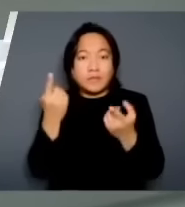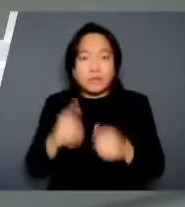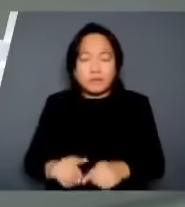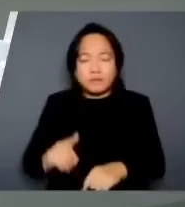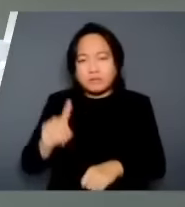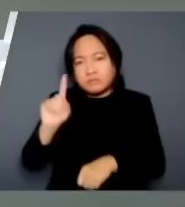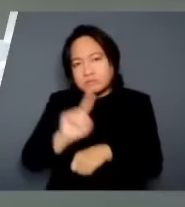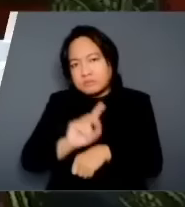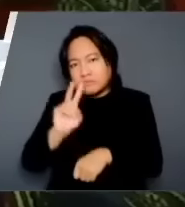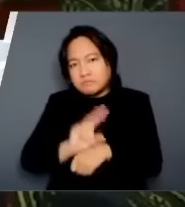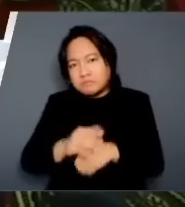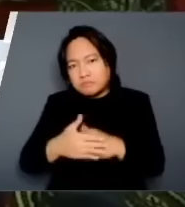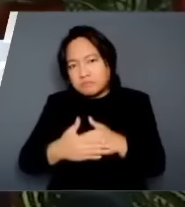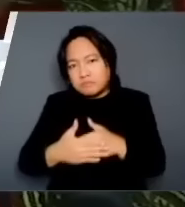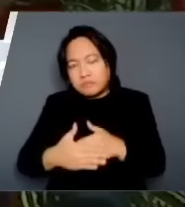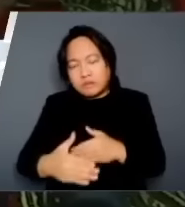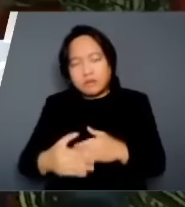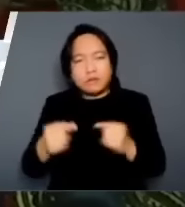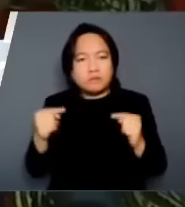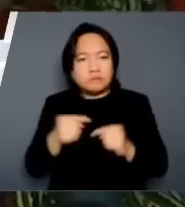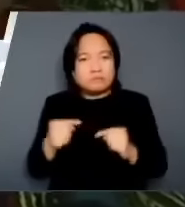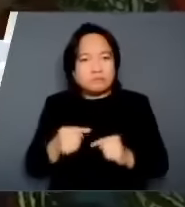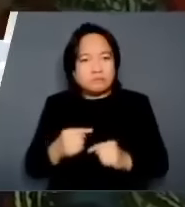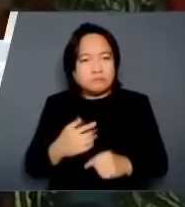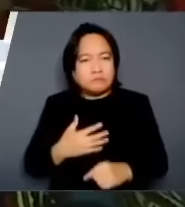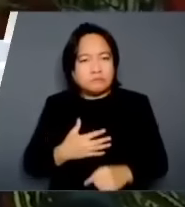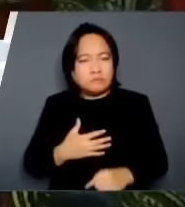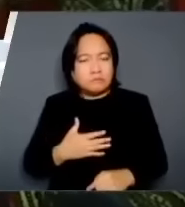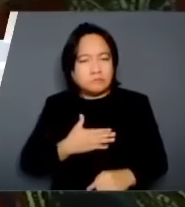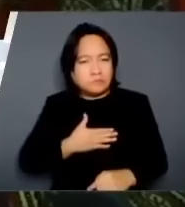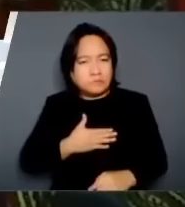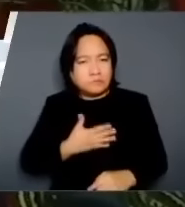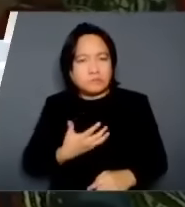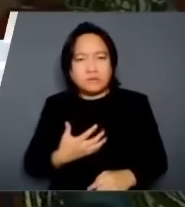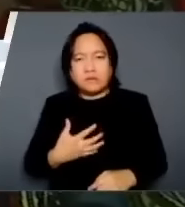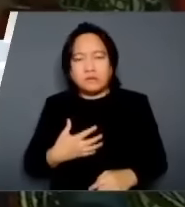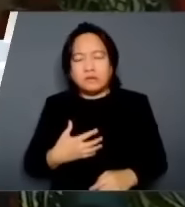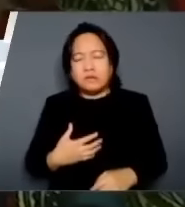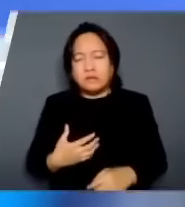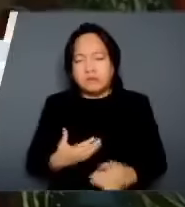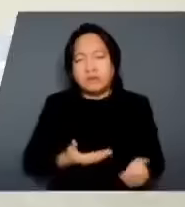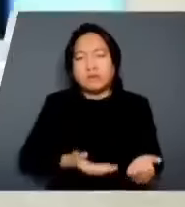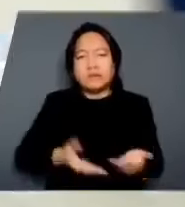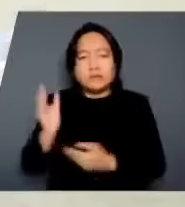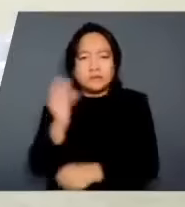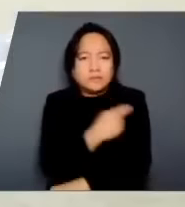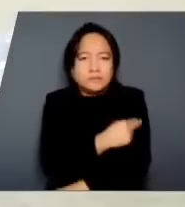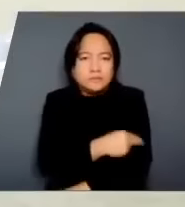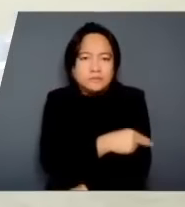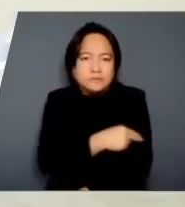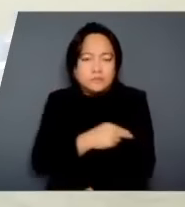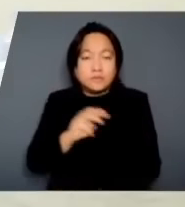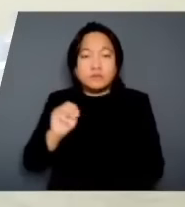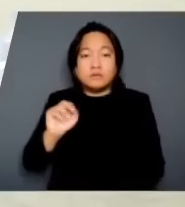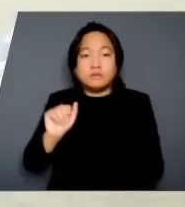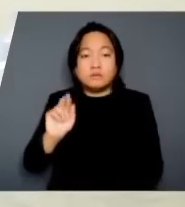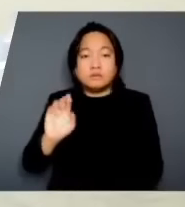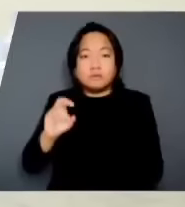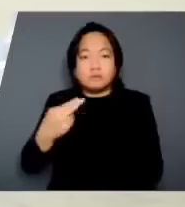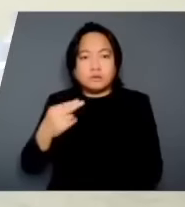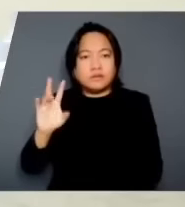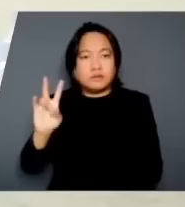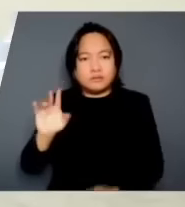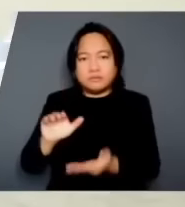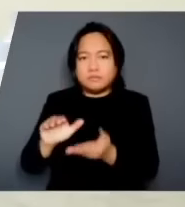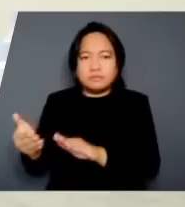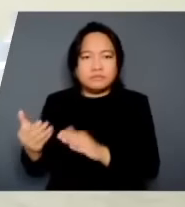Shaina, dahilan para magpadala siya sa ospital. March 7, pumanaw na si Shaina. Hindi natin masabi sa ngayon kung sino